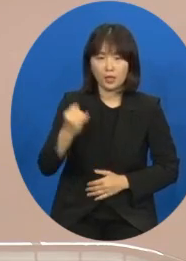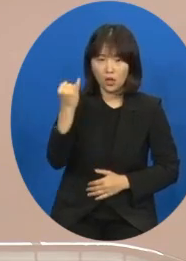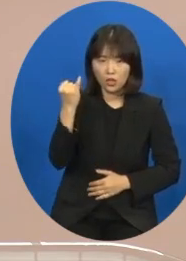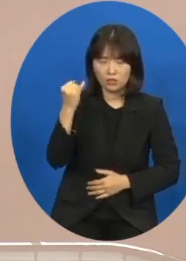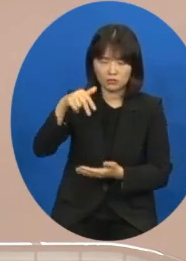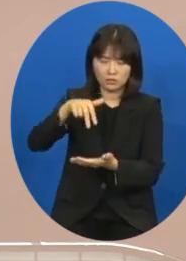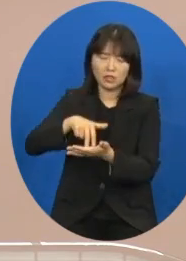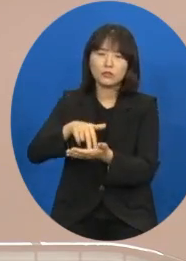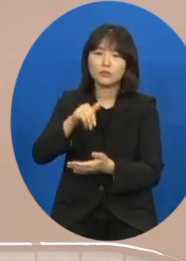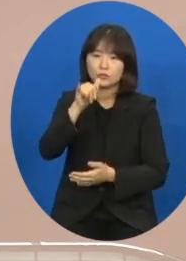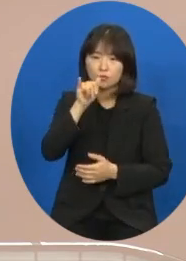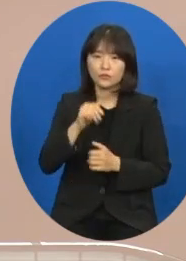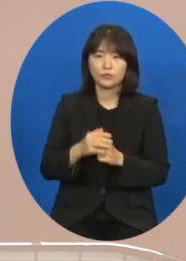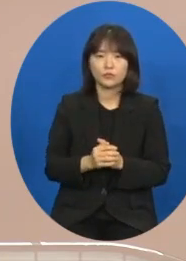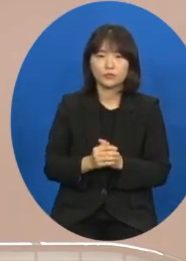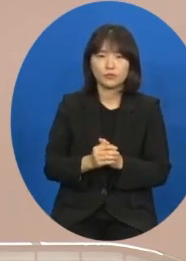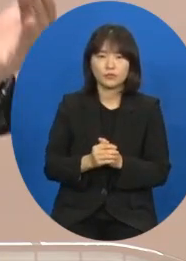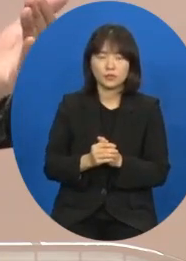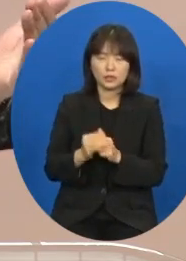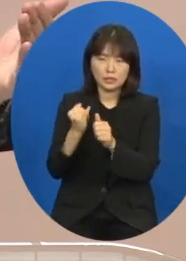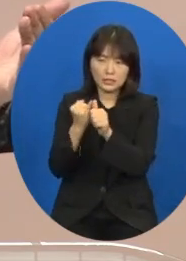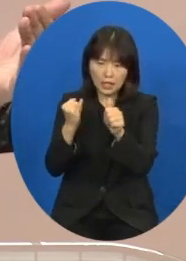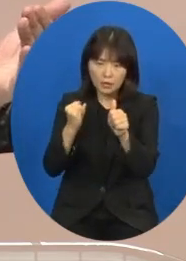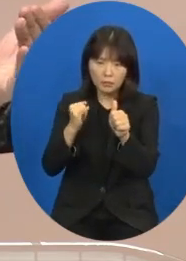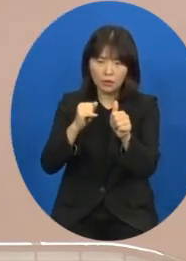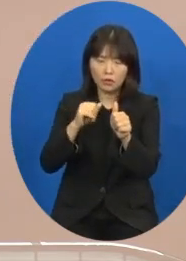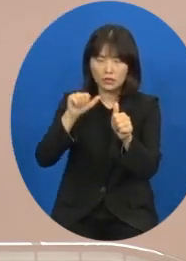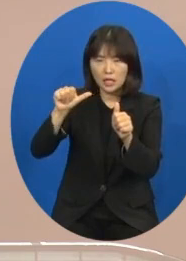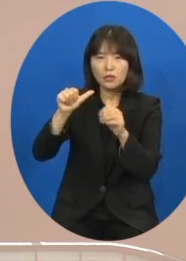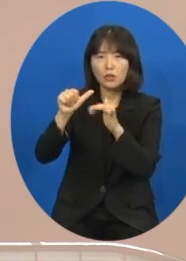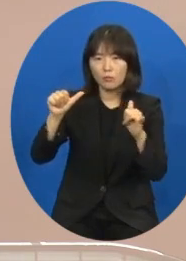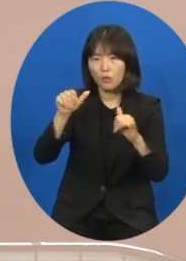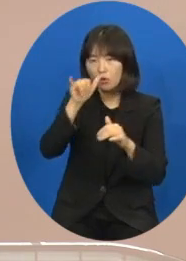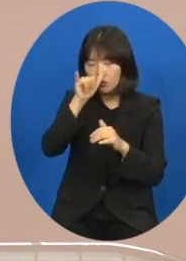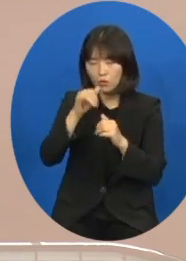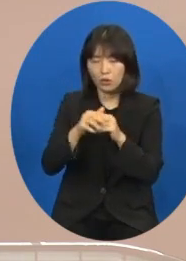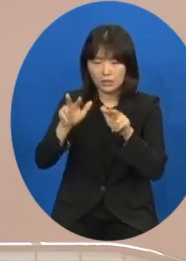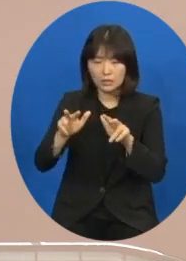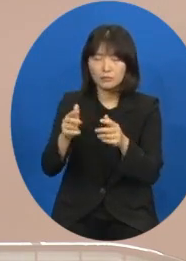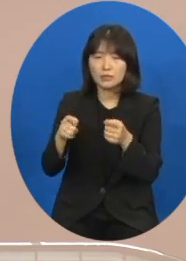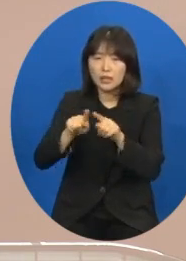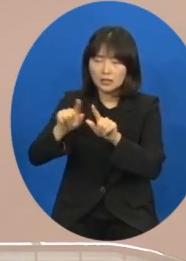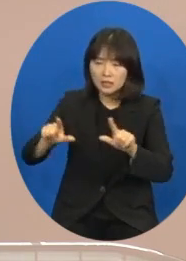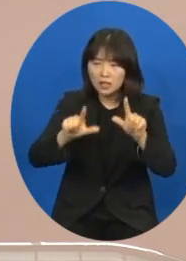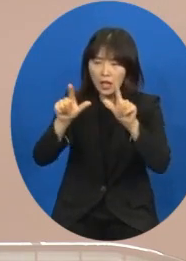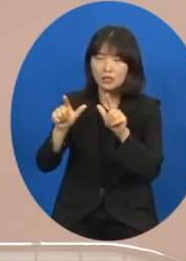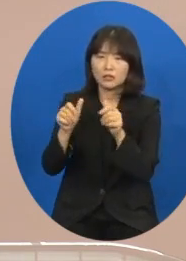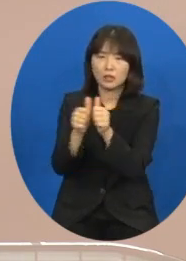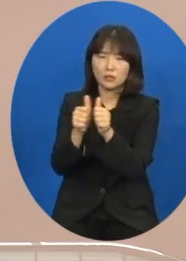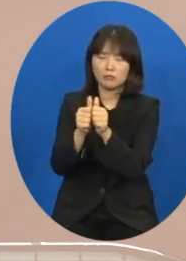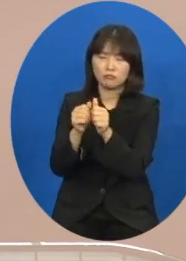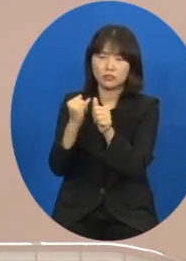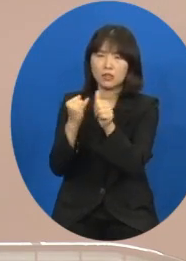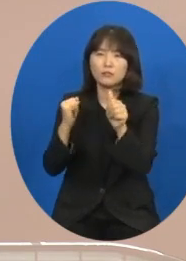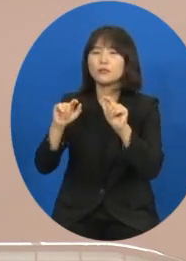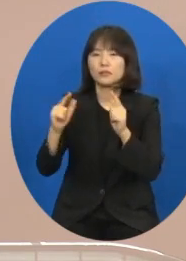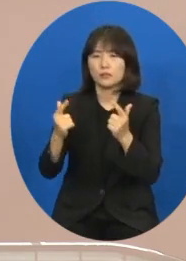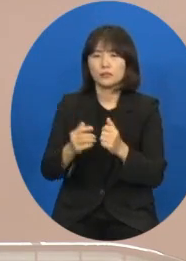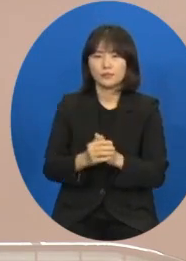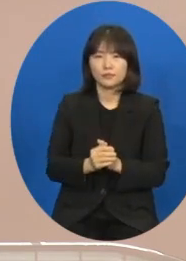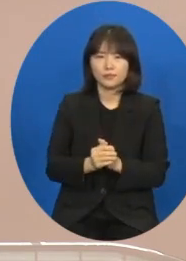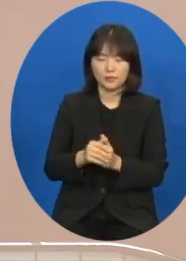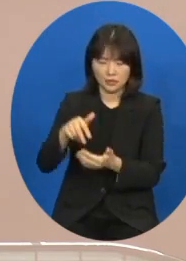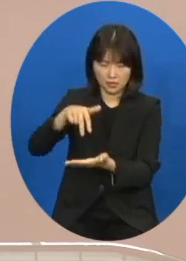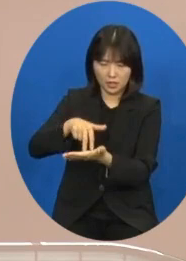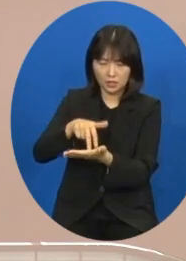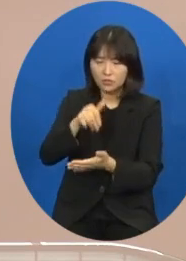만한 사정이 있었는데, 남편이 다섯이나 있었고, 지금 사는 남자는 남편도 아니었어요. 자, 이런